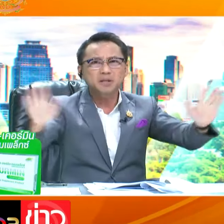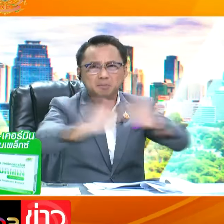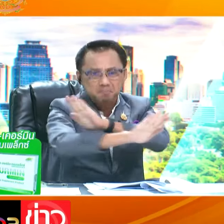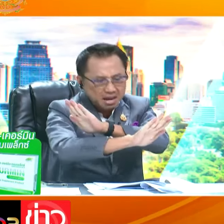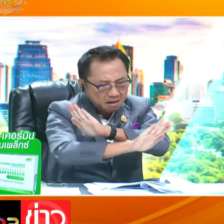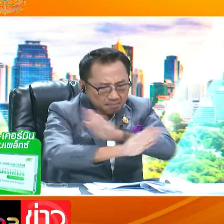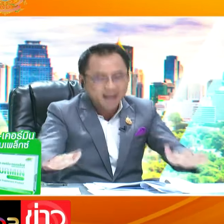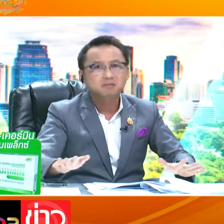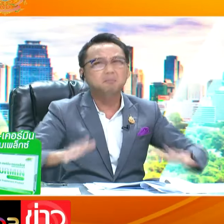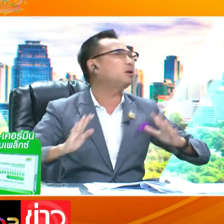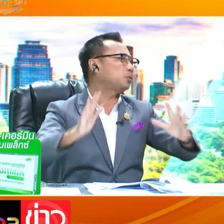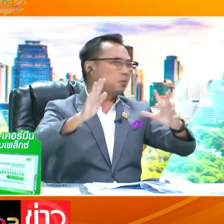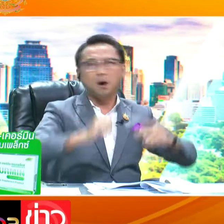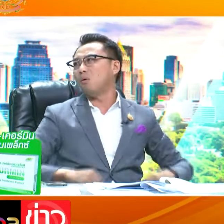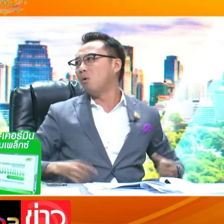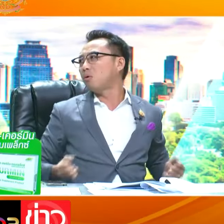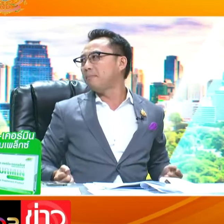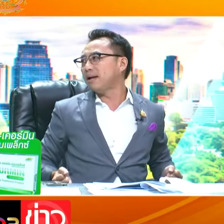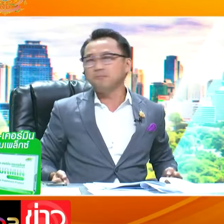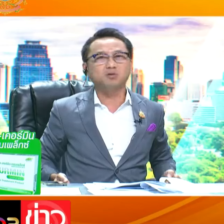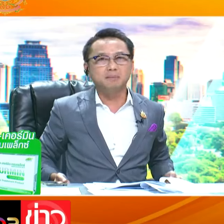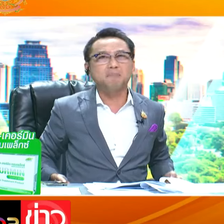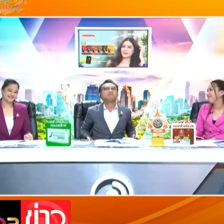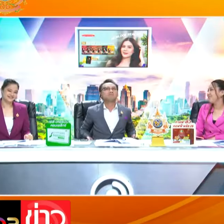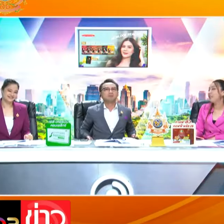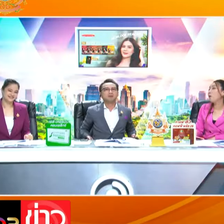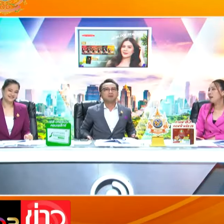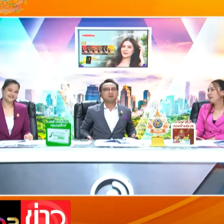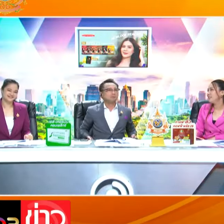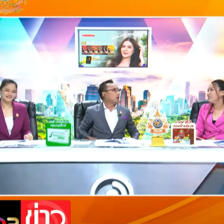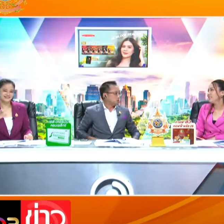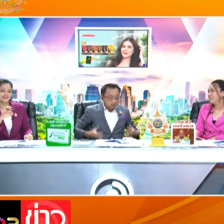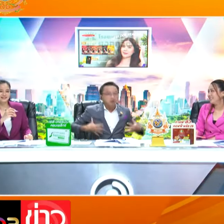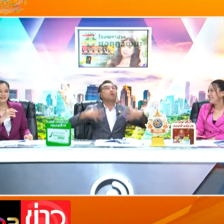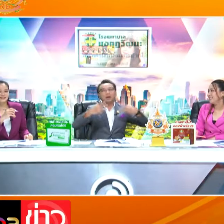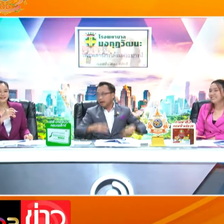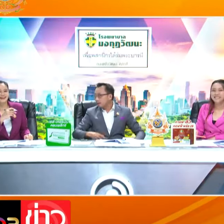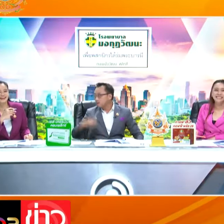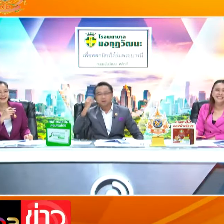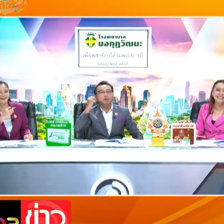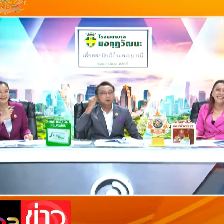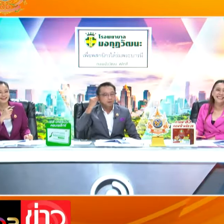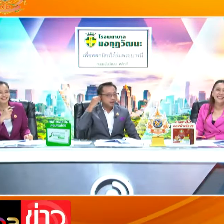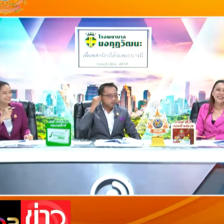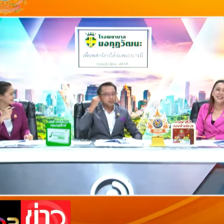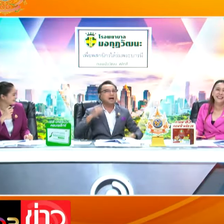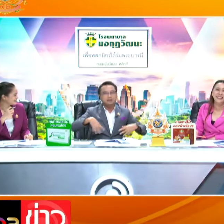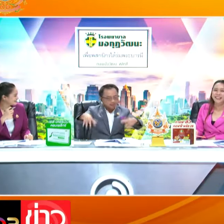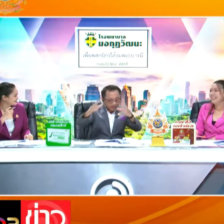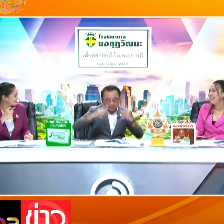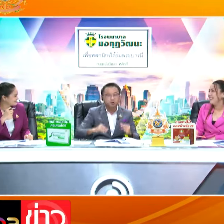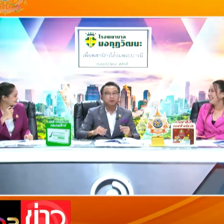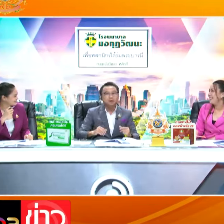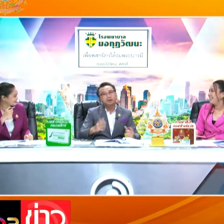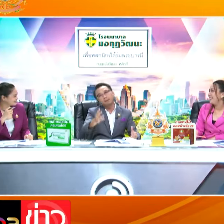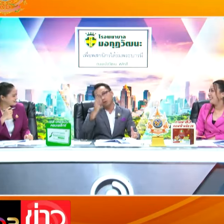ค ุณพิชิตไม่เคยเป็นบริสุทธิ์ผุดผ่องโอ้โหคุณเป็นรัฐมนตรีแบบ ยืดอกเลย ยืดทั้งตัวเลยอ่ะยืดอกยืดเอวยืดขายืด